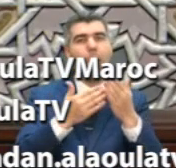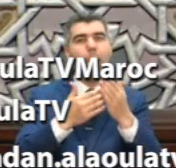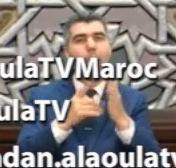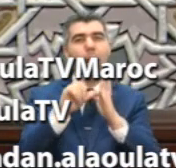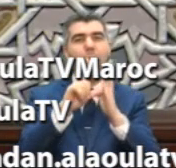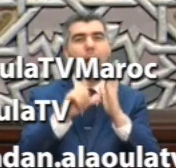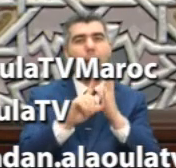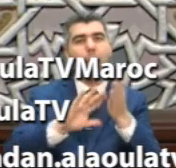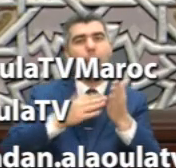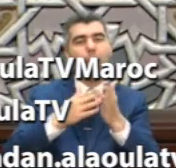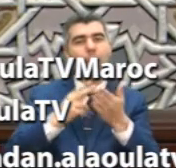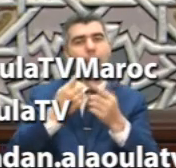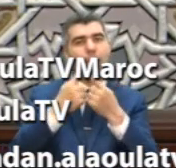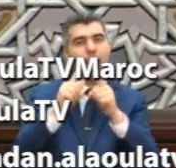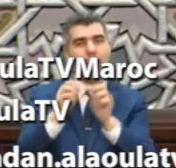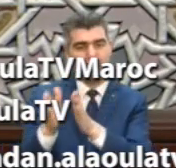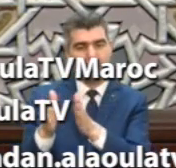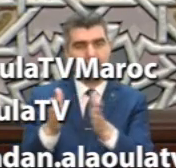على الرئاسة.